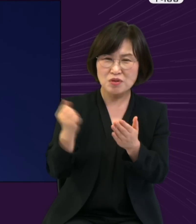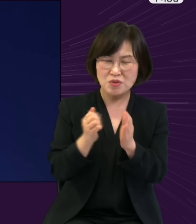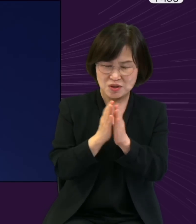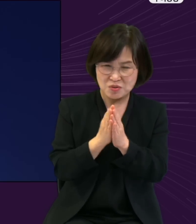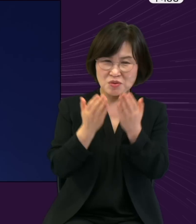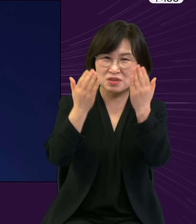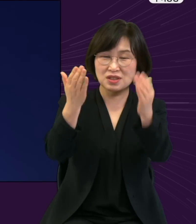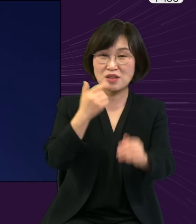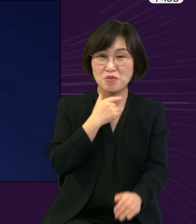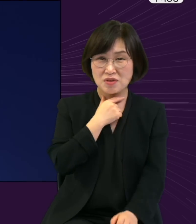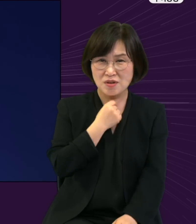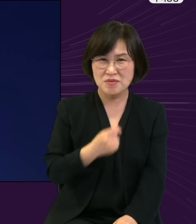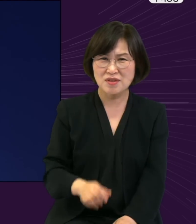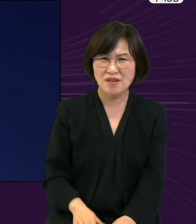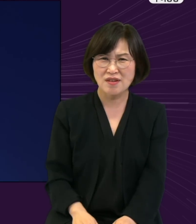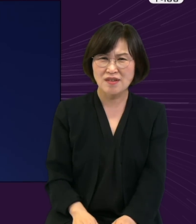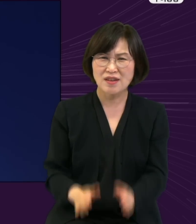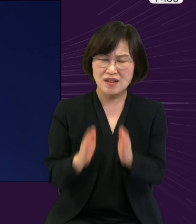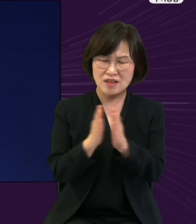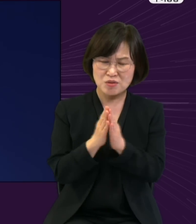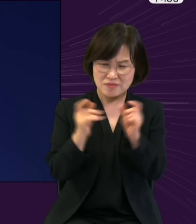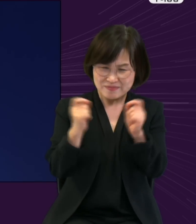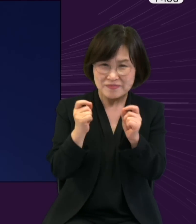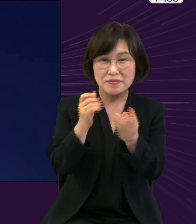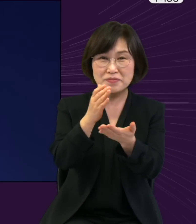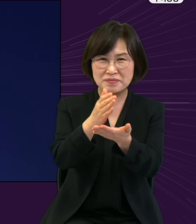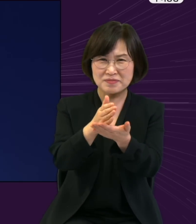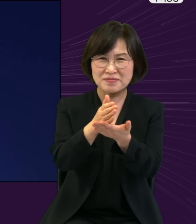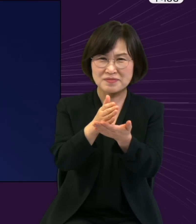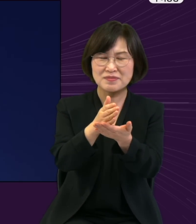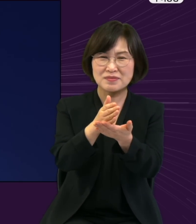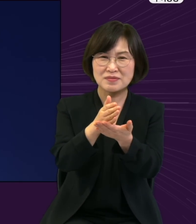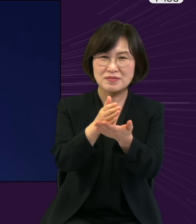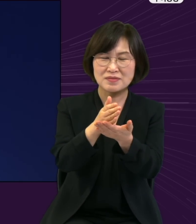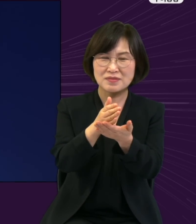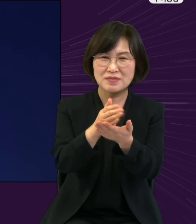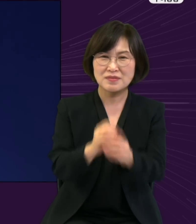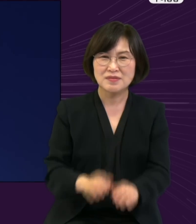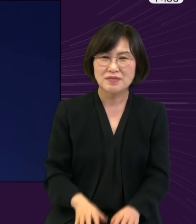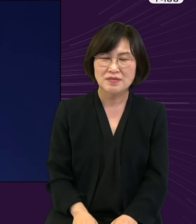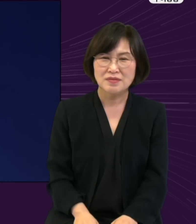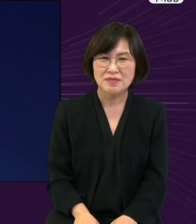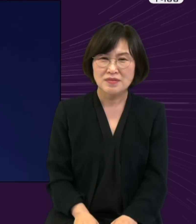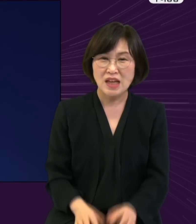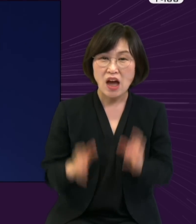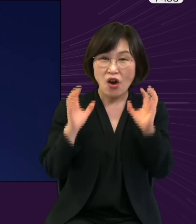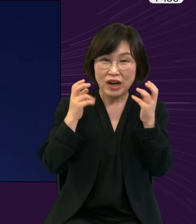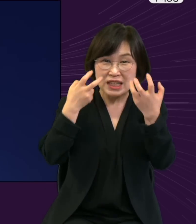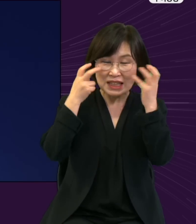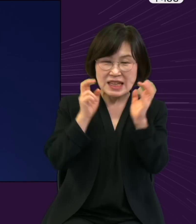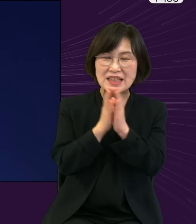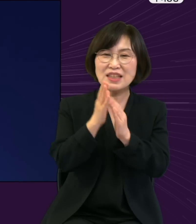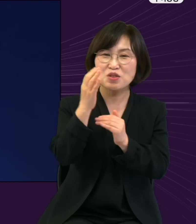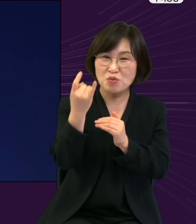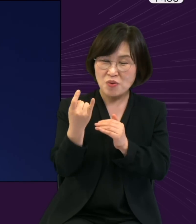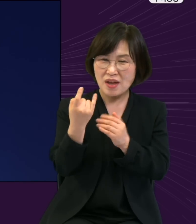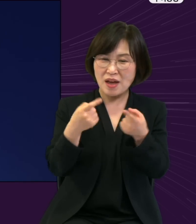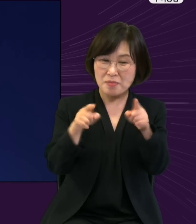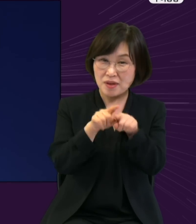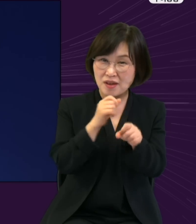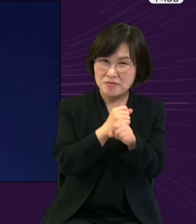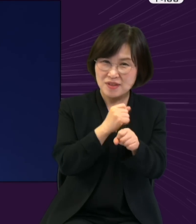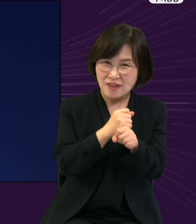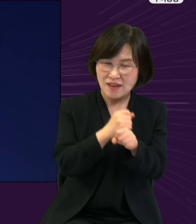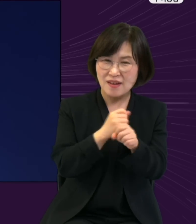시간이 너무나 짧습니다. 여러분, 어린이 다니엘 기도회를 우리가 함께 하고 있는데 여러분, 우리